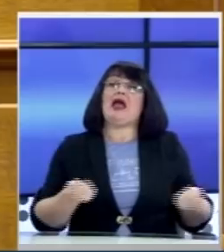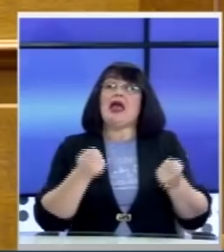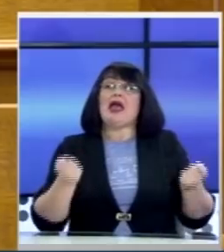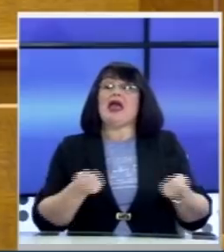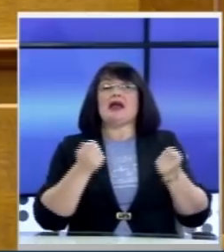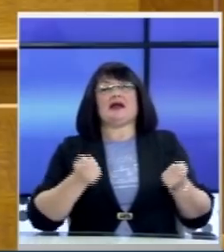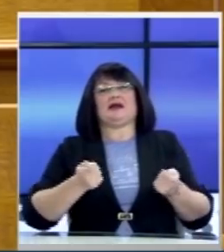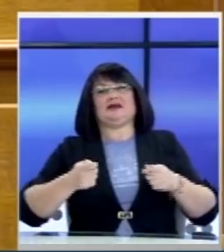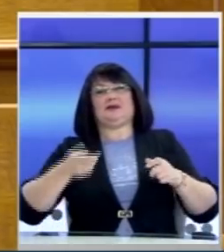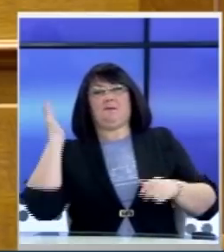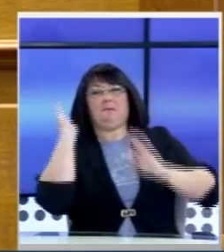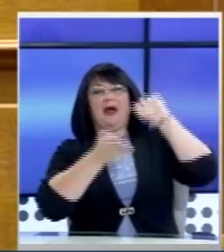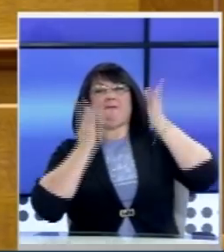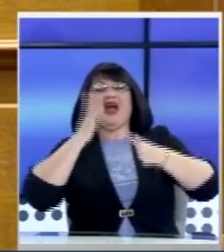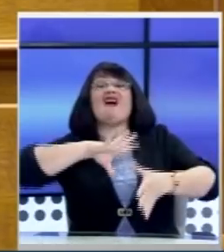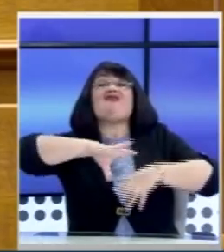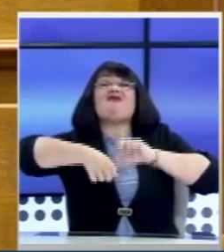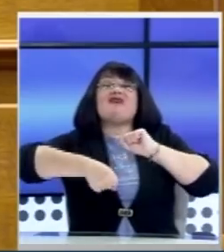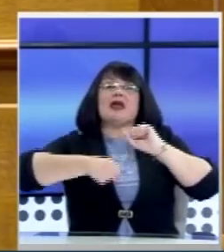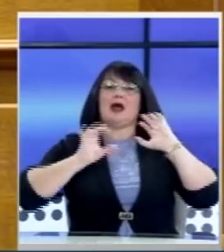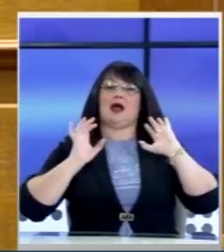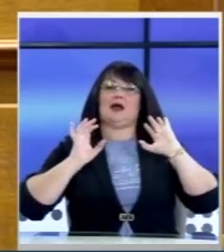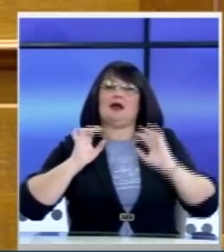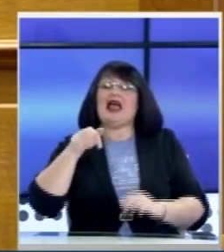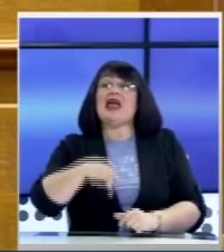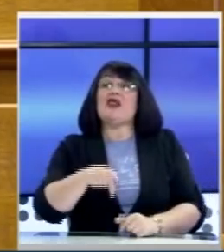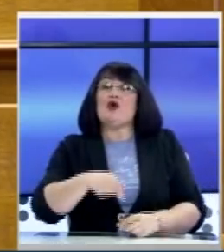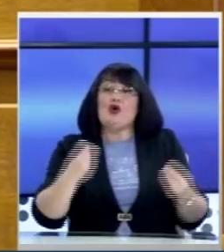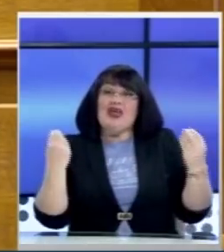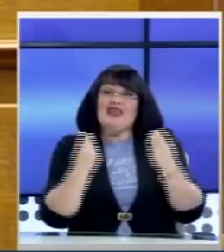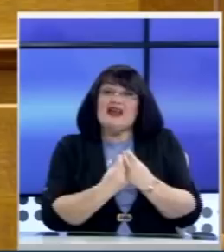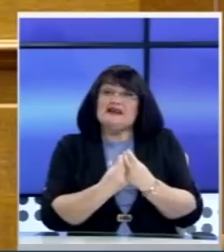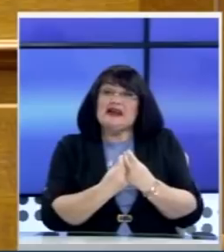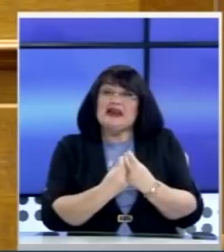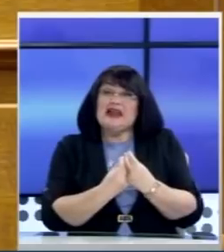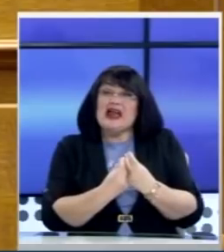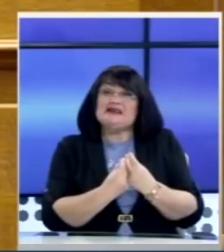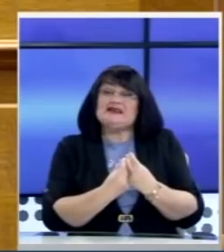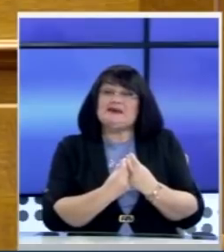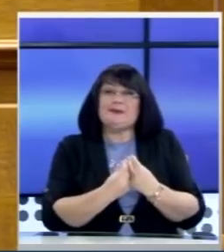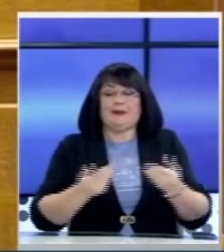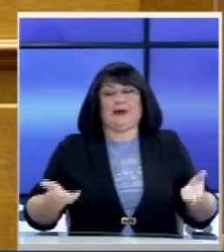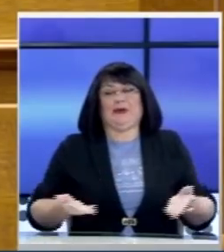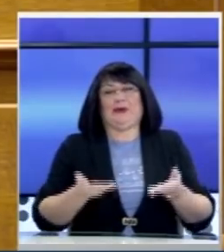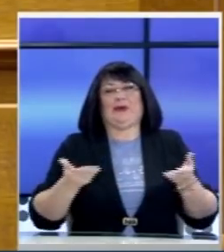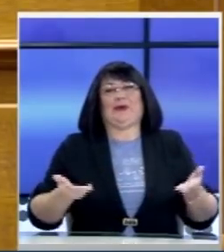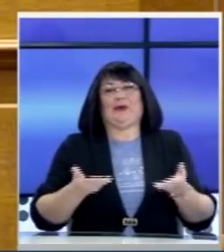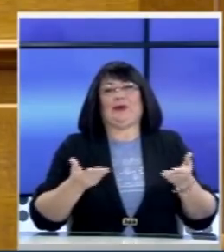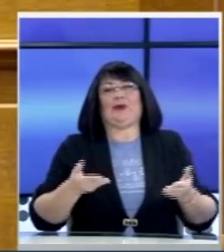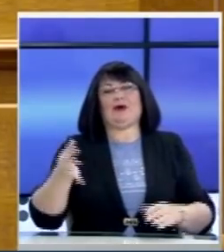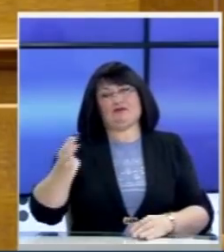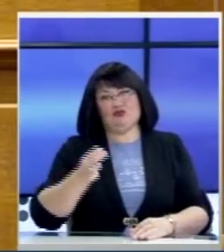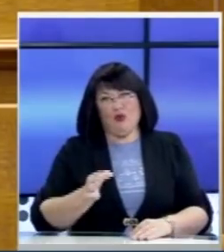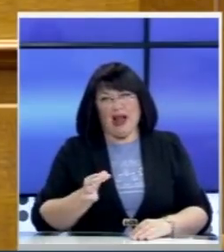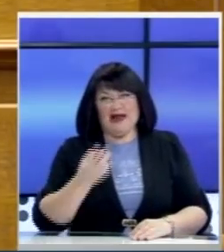πάλι καταστολή και βία. Και εδώ δεν ισχύει η προτίμηση της light εκδοχής που υιοθετείτε, κυρίες